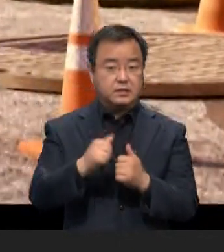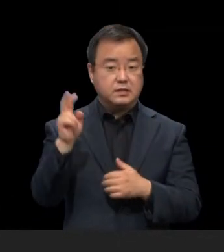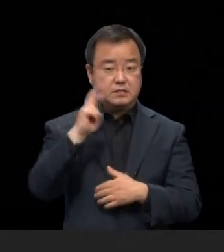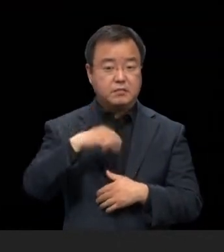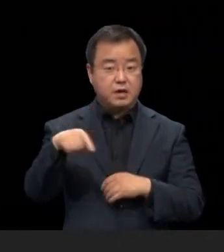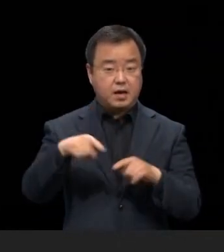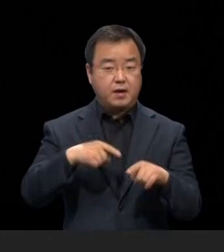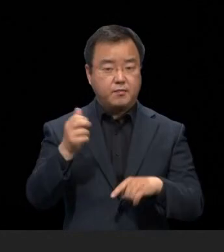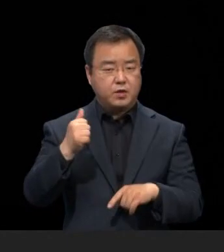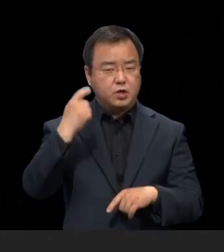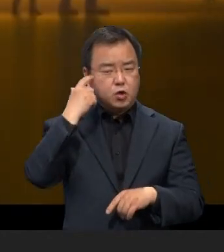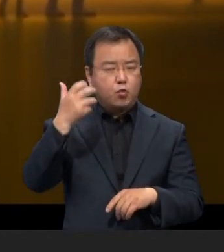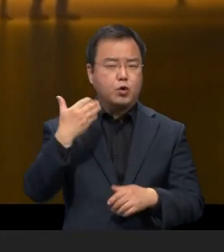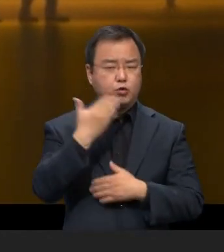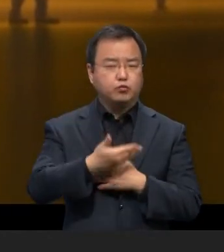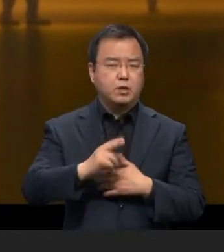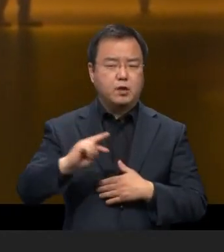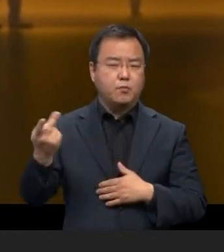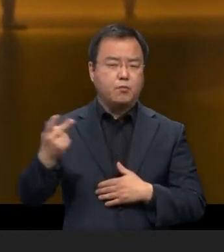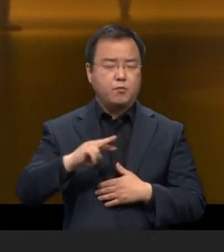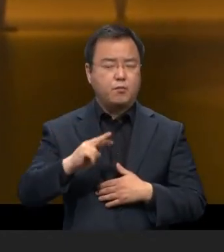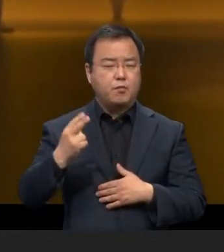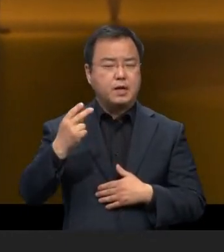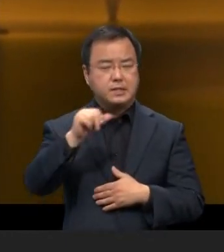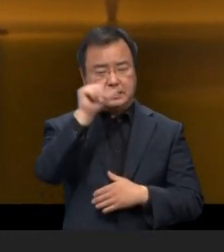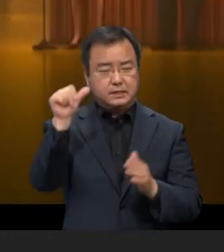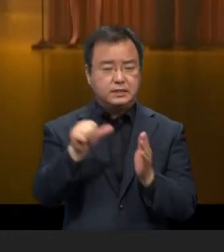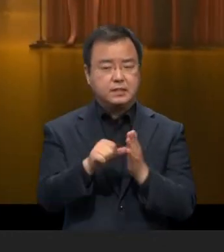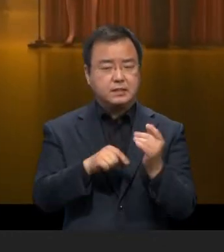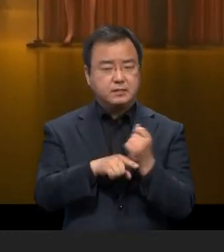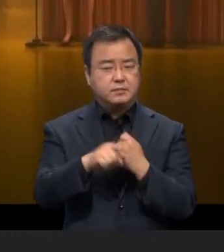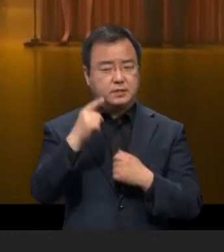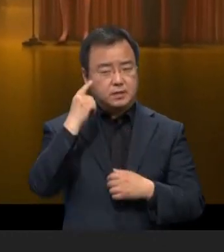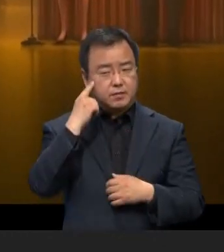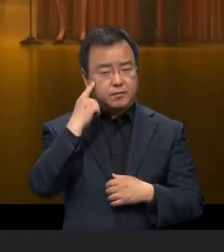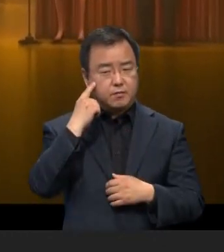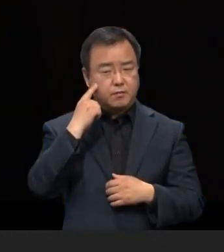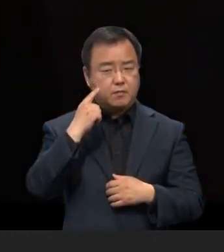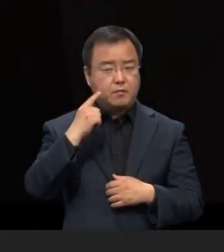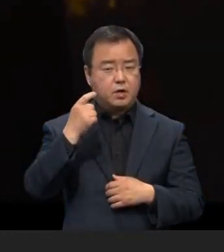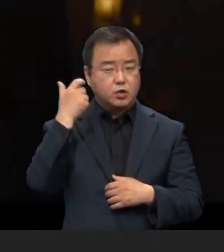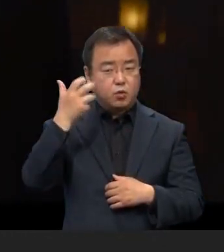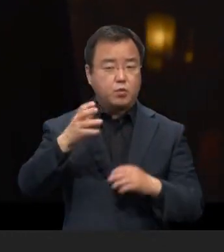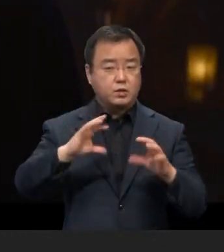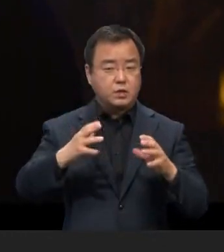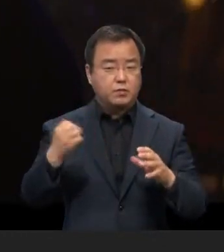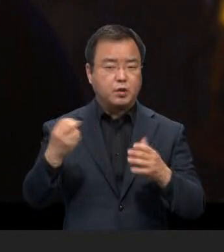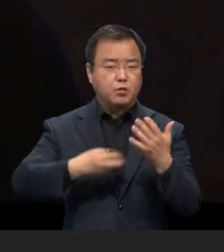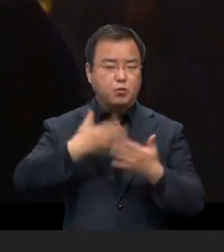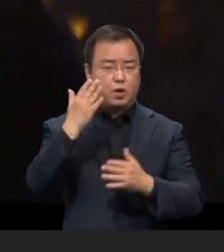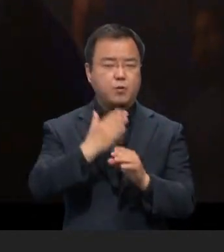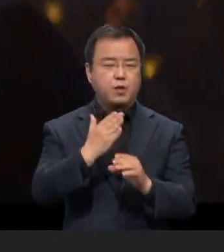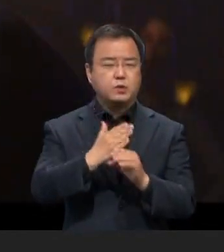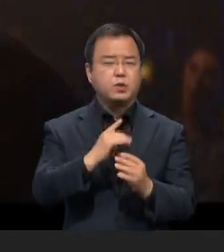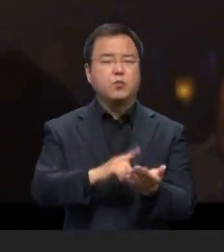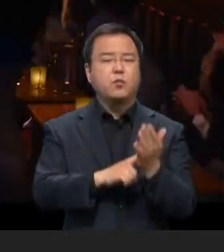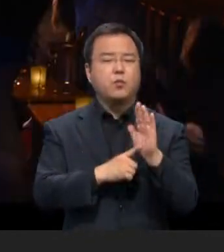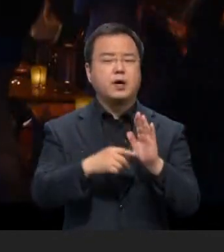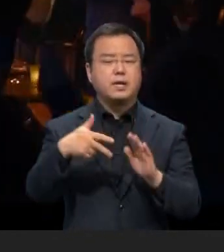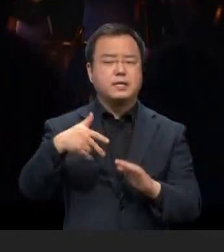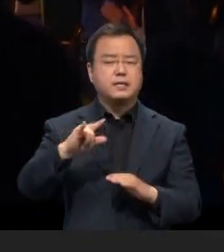의미를 찾아갑니다. 영혼의 세계를 그려낸 상상력과 화면에 어우러지는 아름다운 재즈 음악이